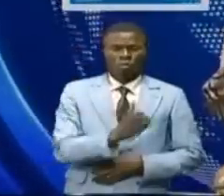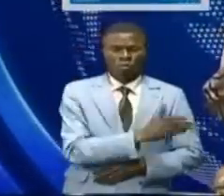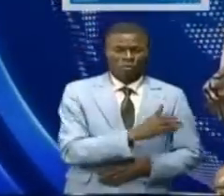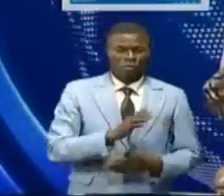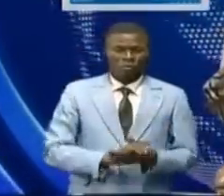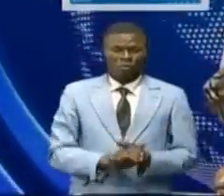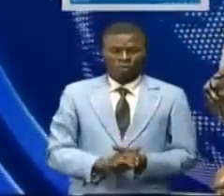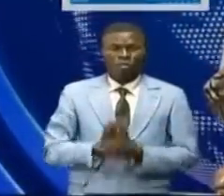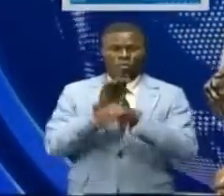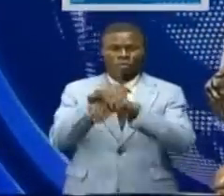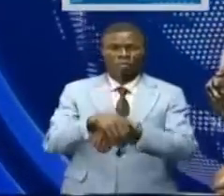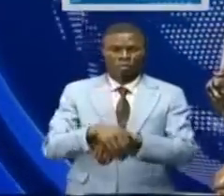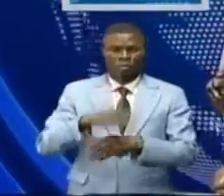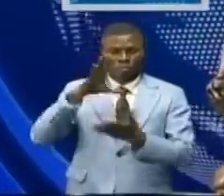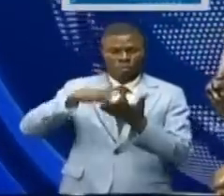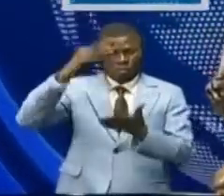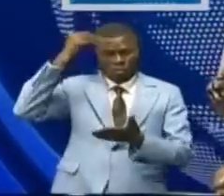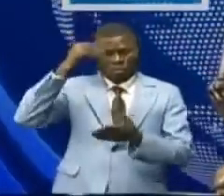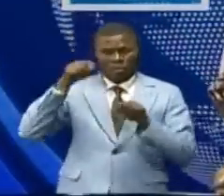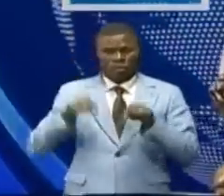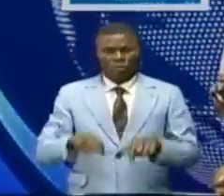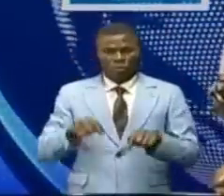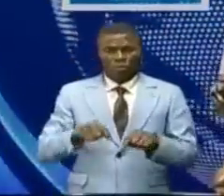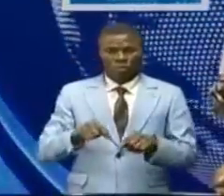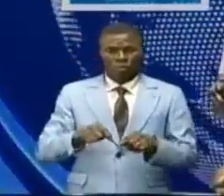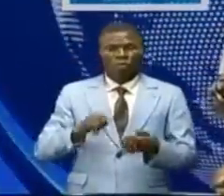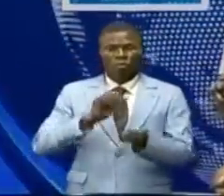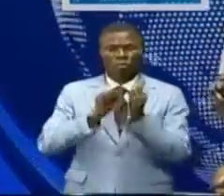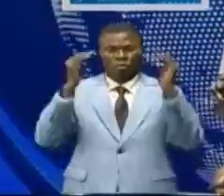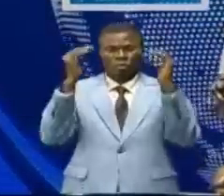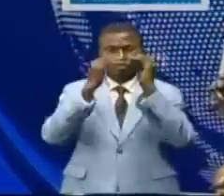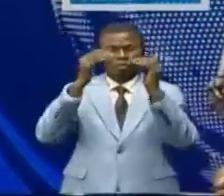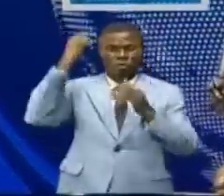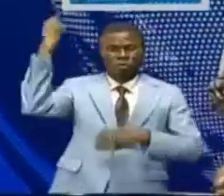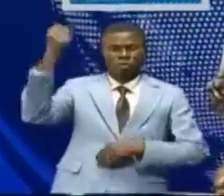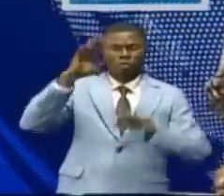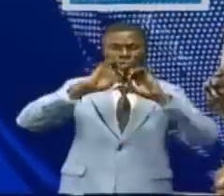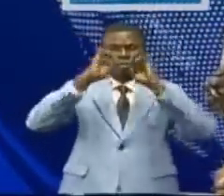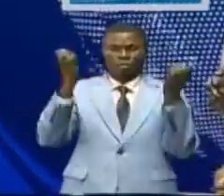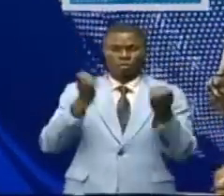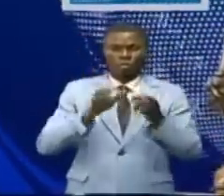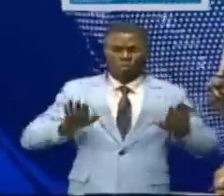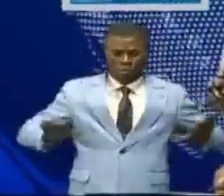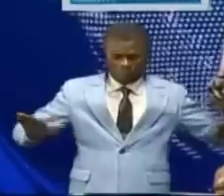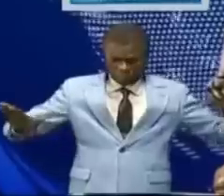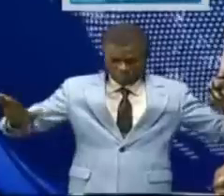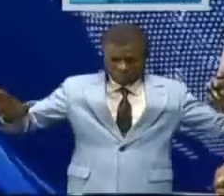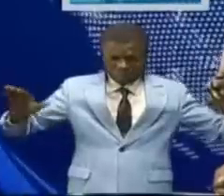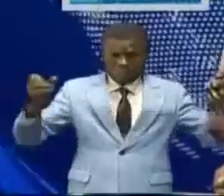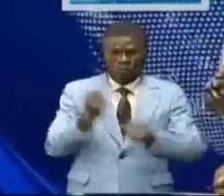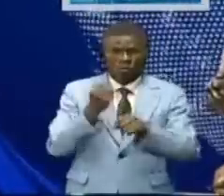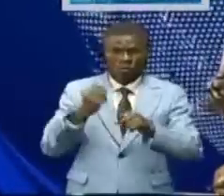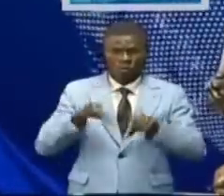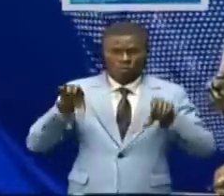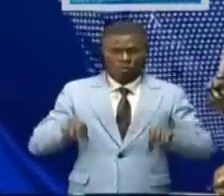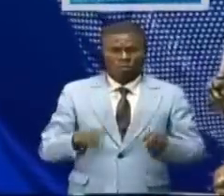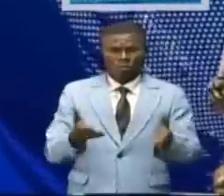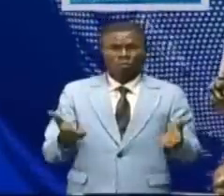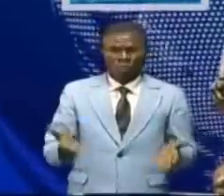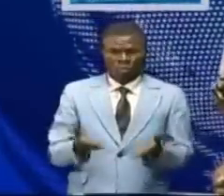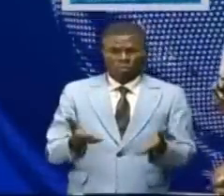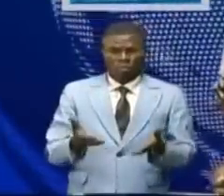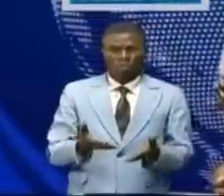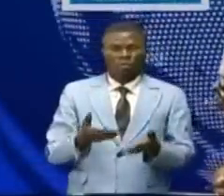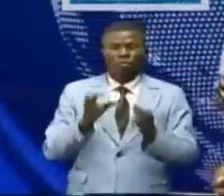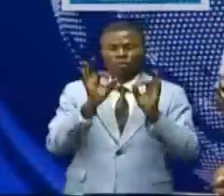Faire participer l'expertise locale à la chaîne de valeur des compagnies d'aviation exerçant en République démocratique du Congo, tel a